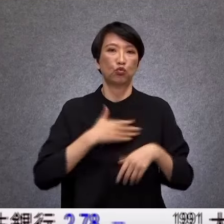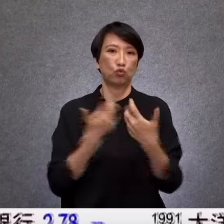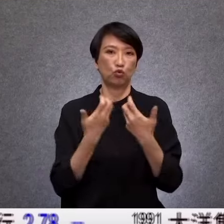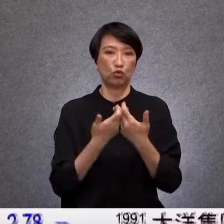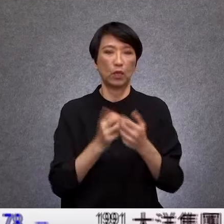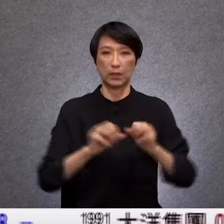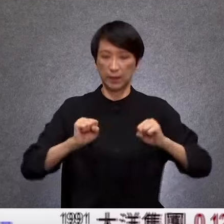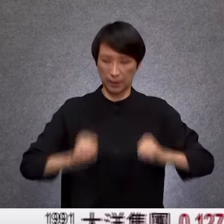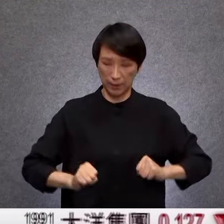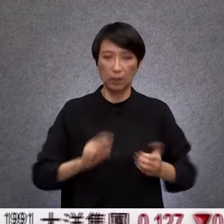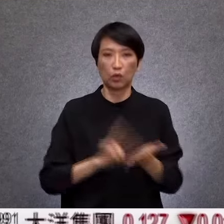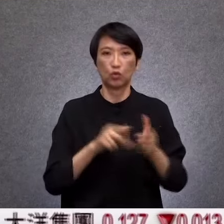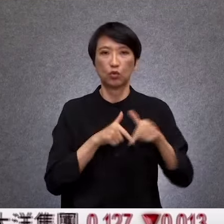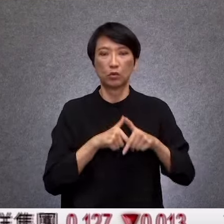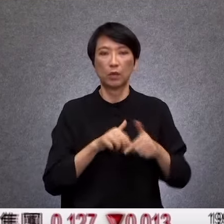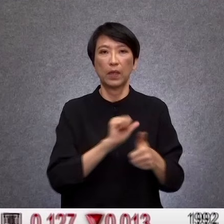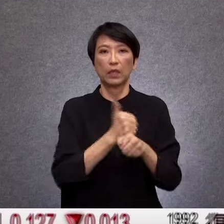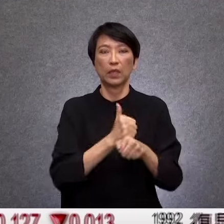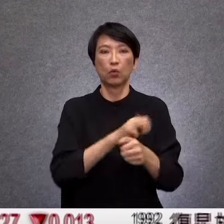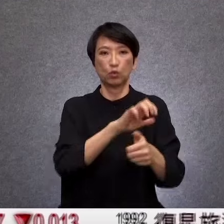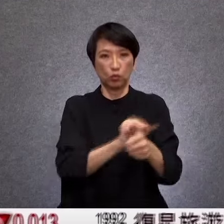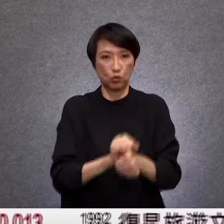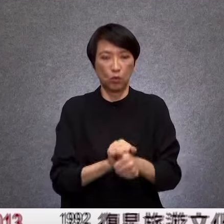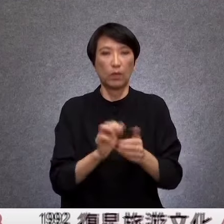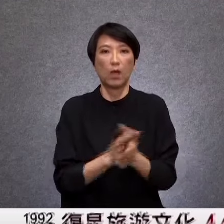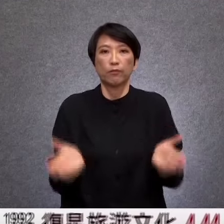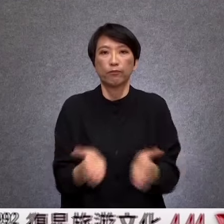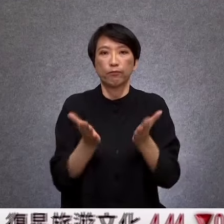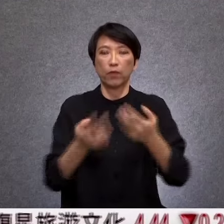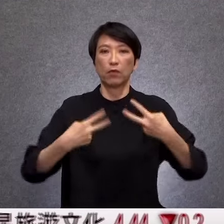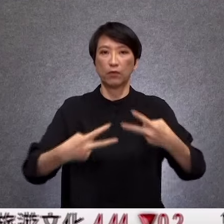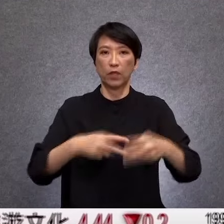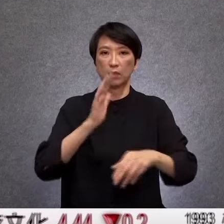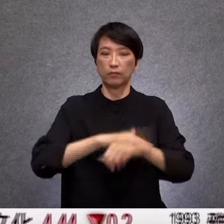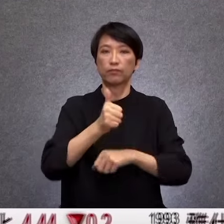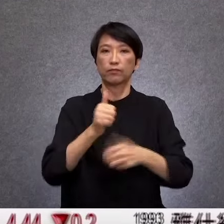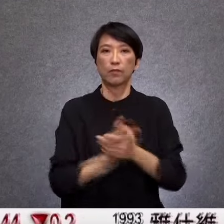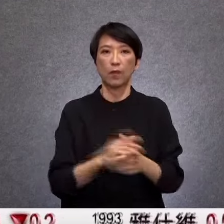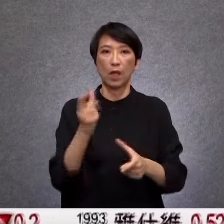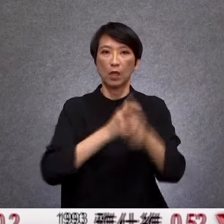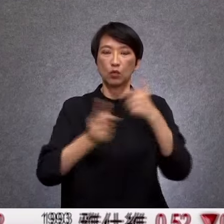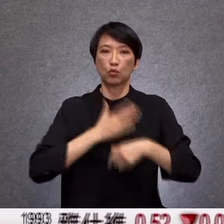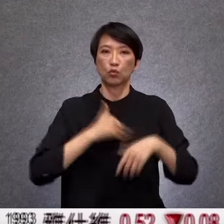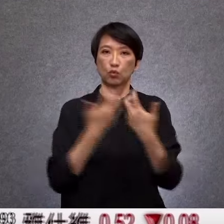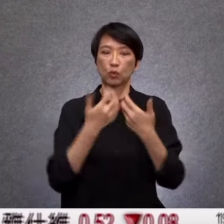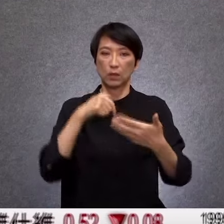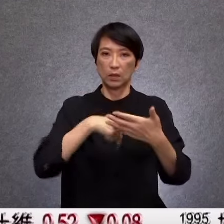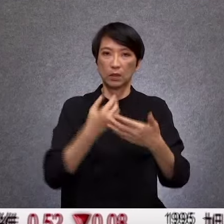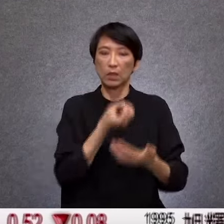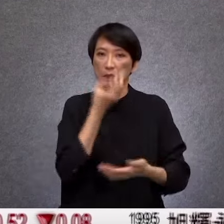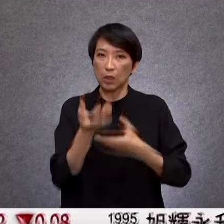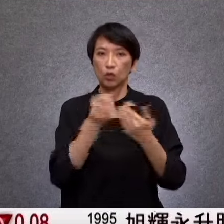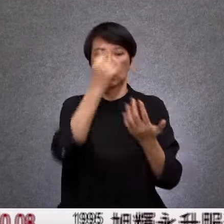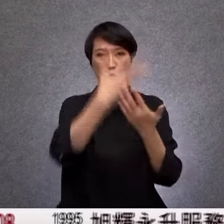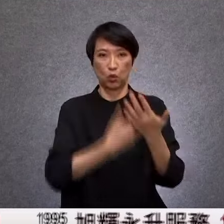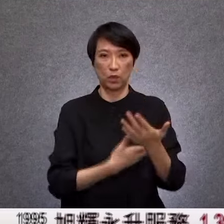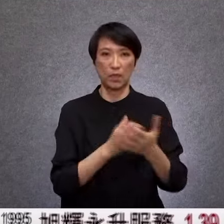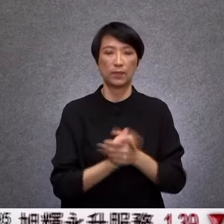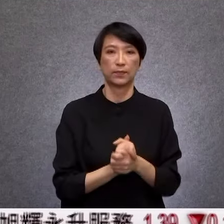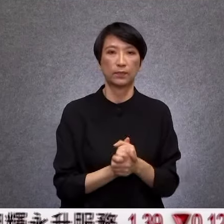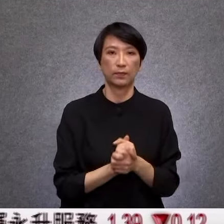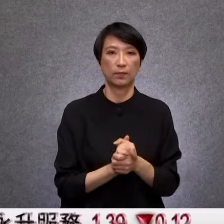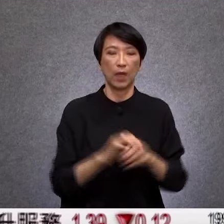今次預算案裡面咧，我哋嘅主題咧就係要堅定信心，找緊機遇，推動高質量發展。而喺預算案裡